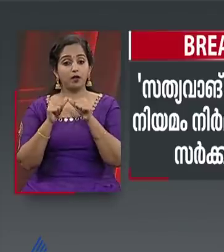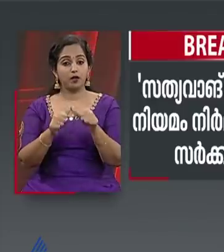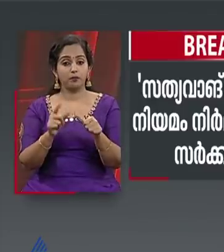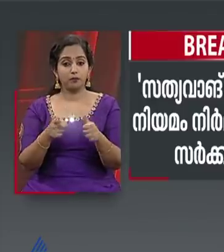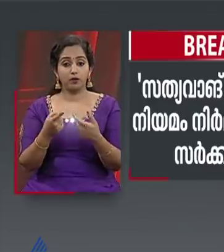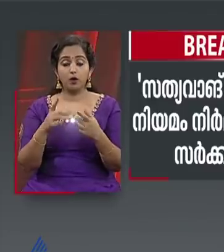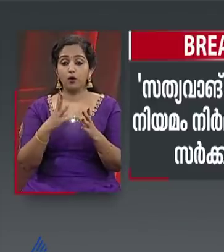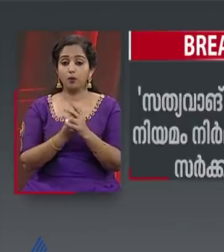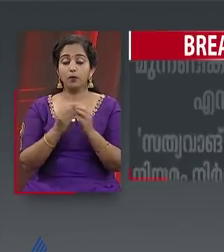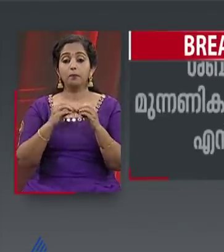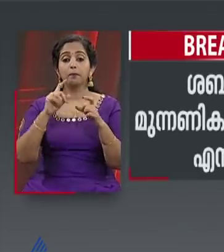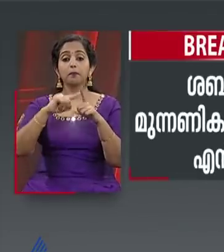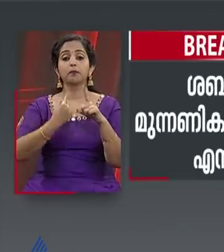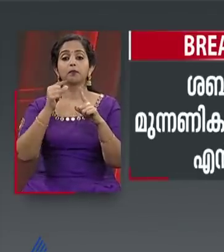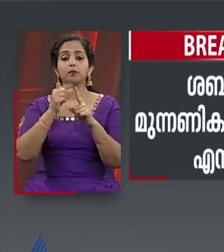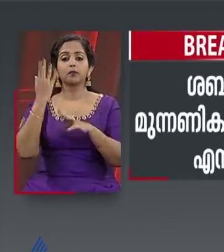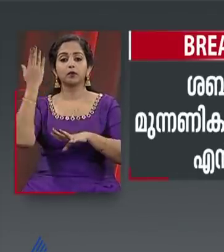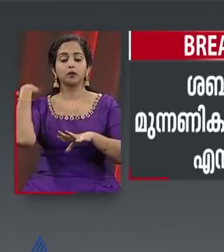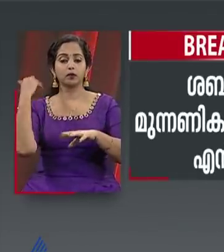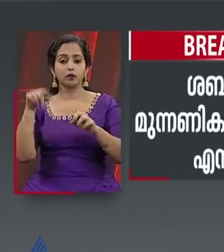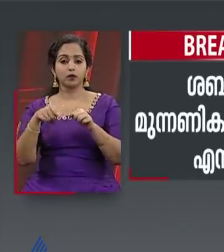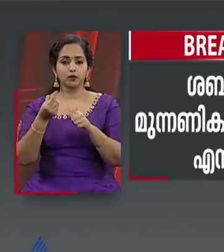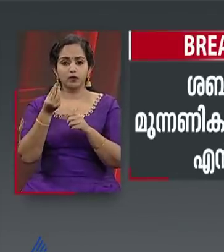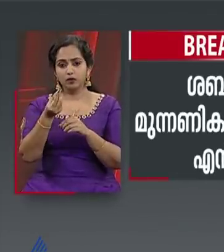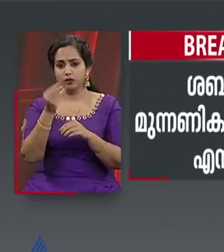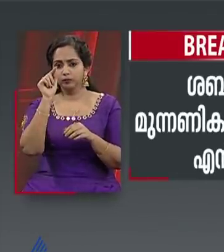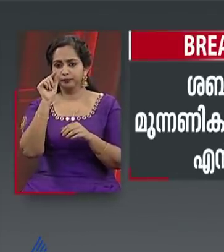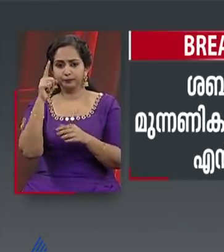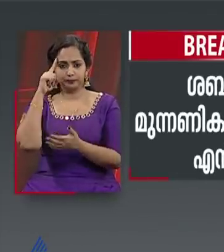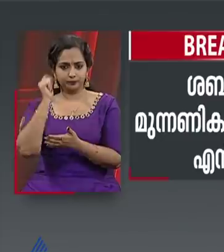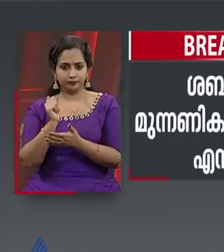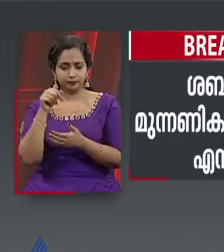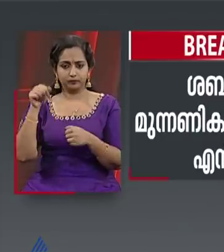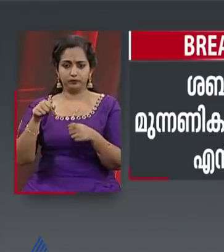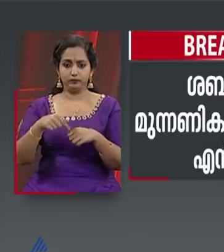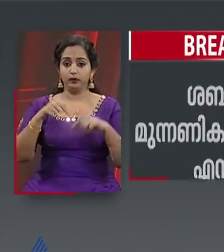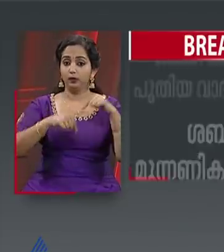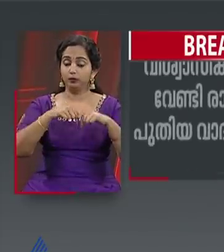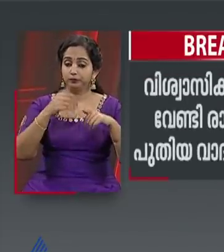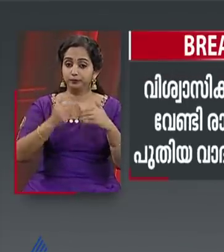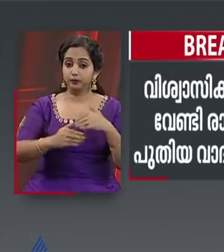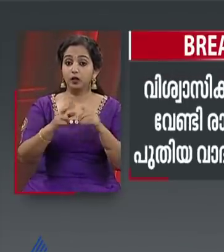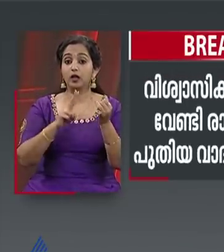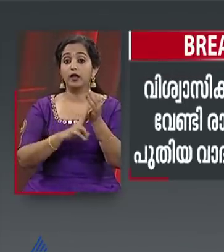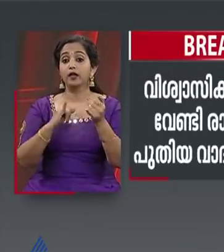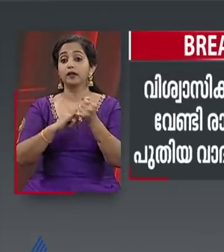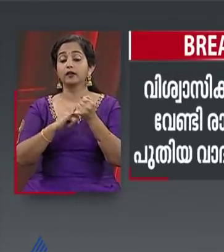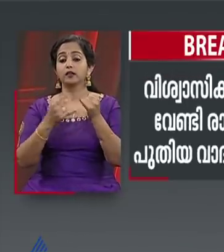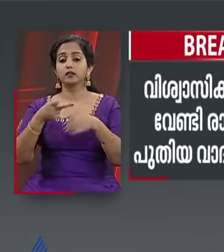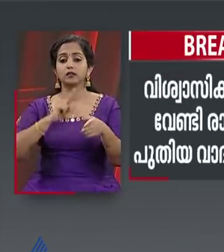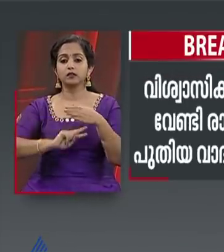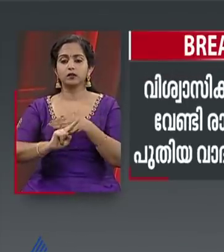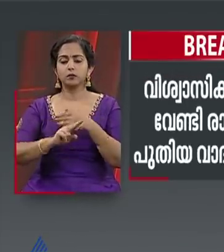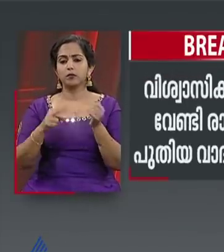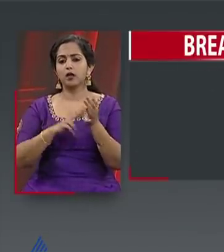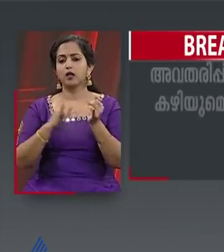BJP മുൻപേയുള്ള കാര്യങ്ങളെ ഓർമ്മിപ്പിച്ചുകൊണ്ട് പ്രചാരണ രംഗത്ത് സജീവമാകുന്ന സമയത്താണ് NSS വിശദീകരണം വരുന്നത്. NSS ഏത്